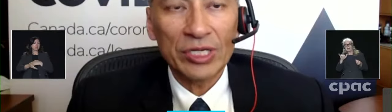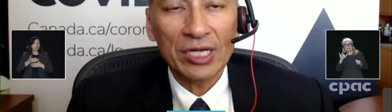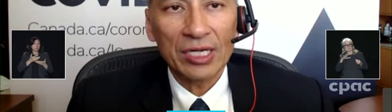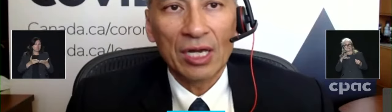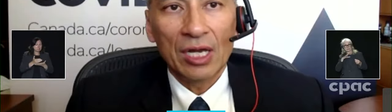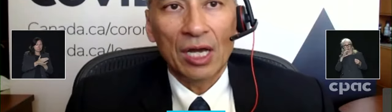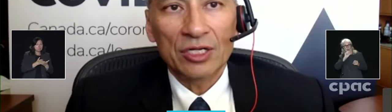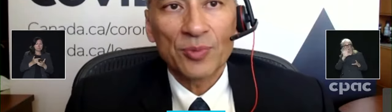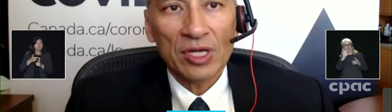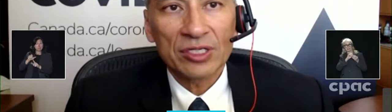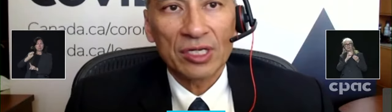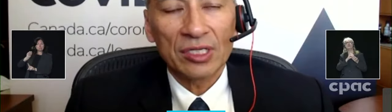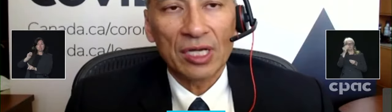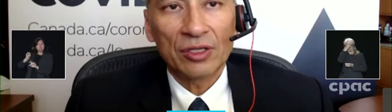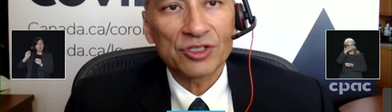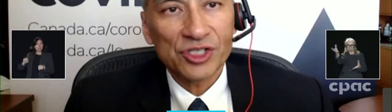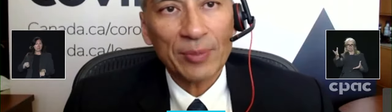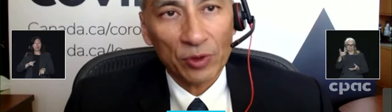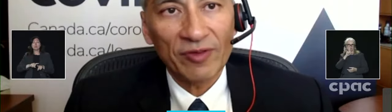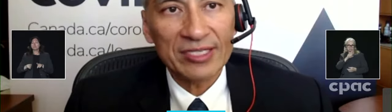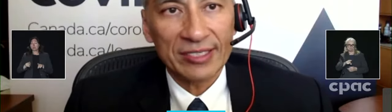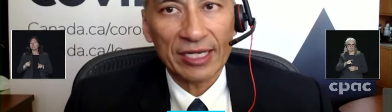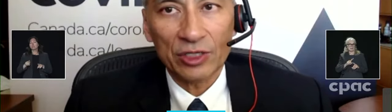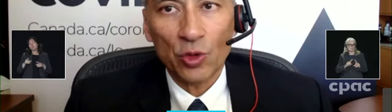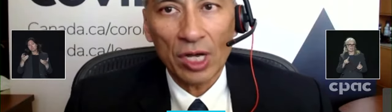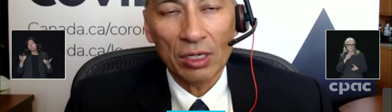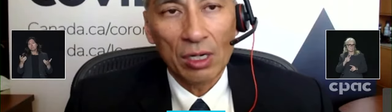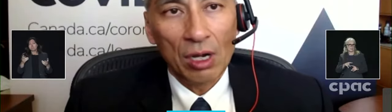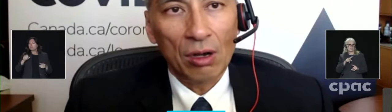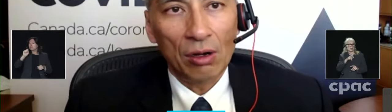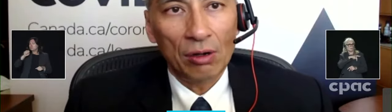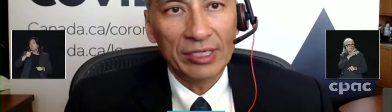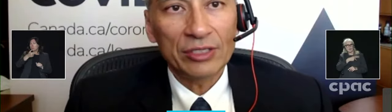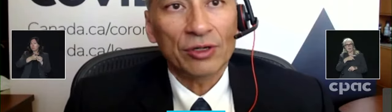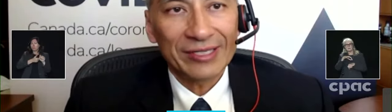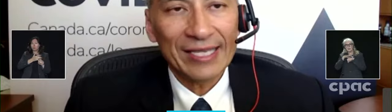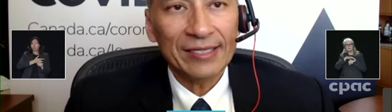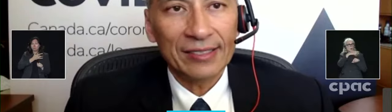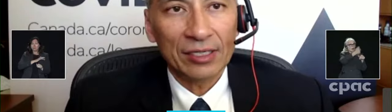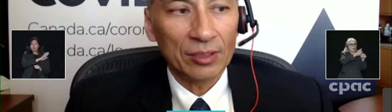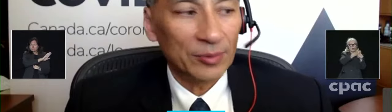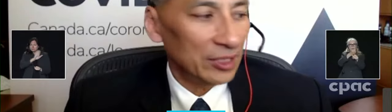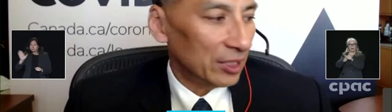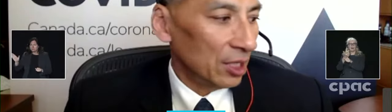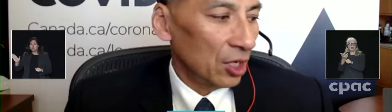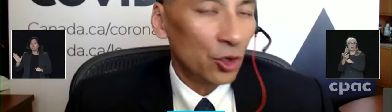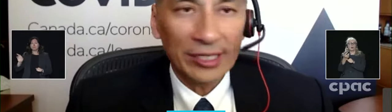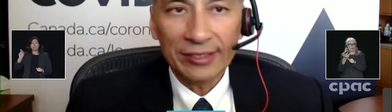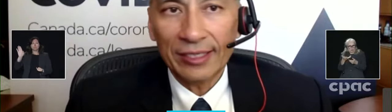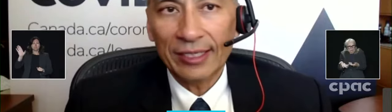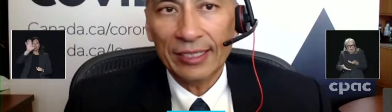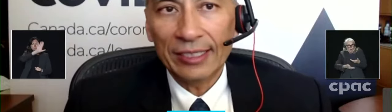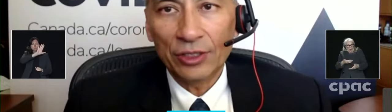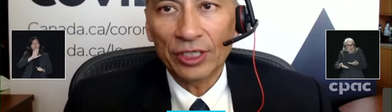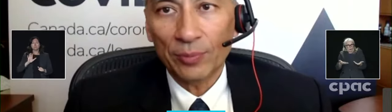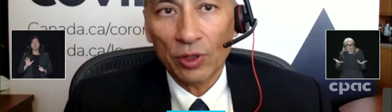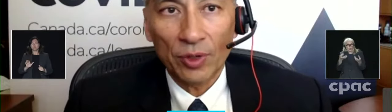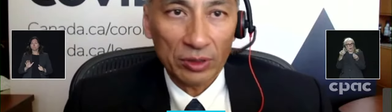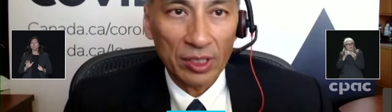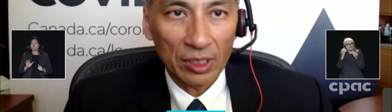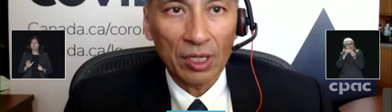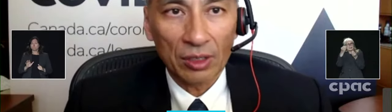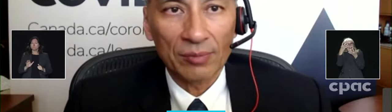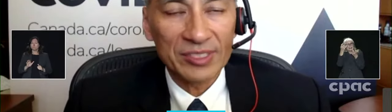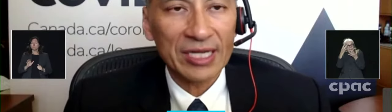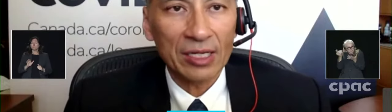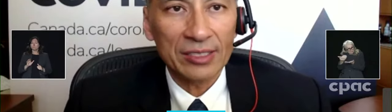sais que oui, je pense que dans chaque province et territoire, on est en train de comme collecter des données